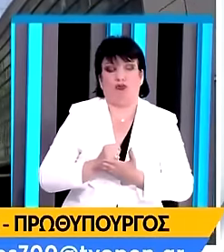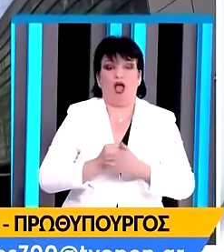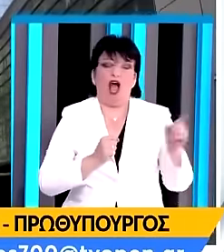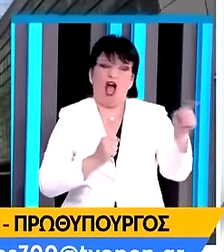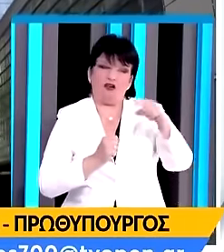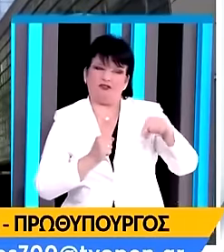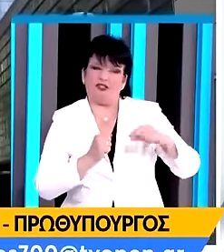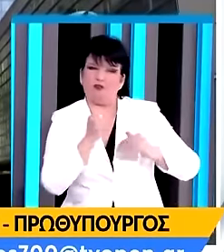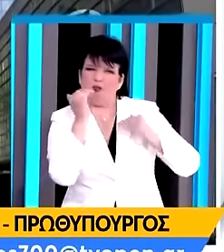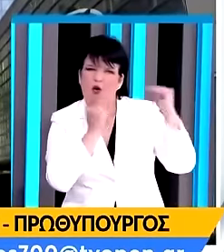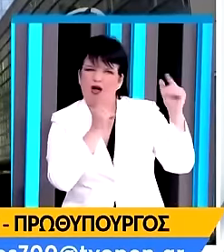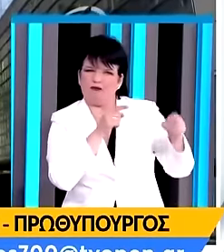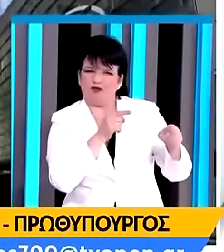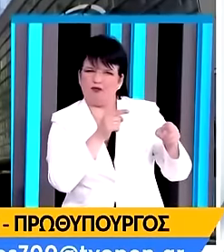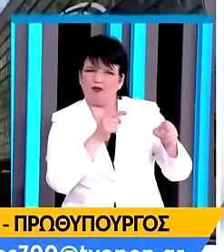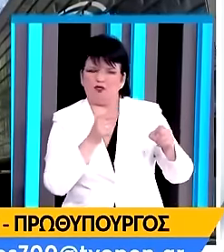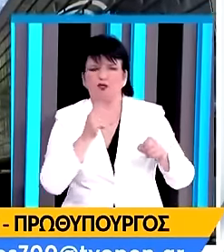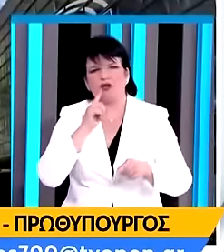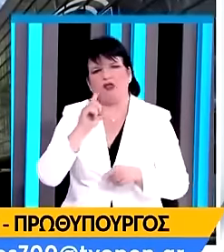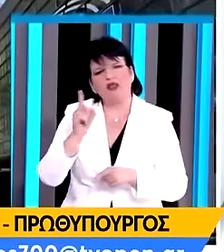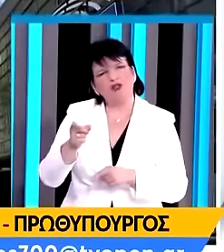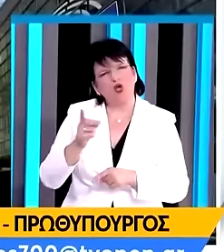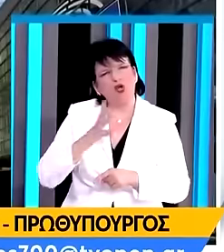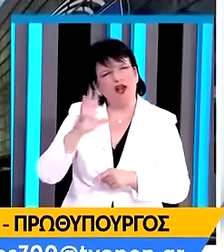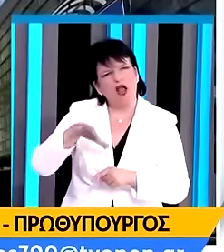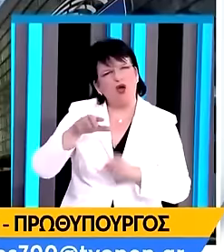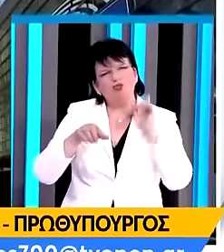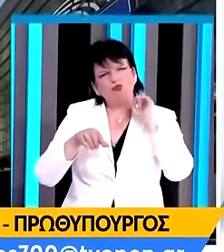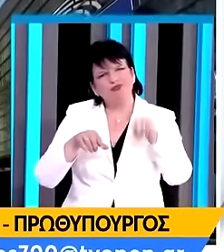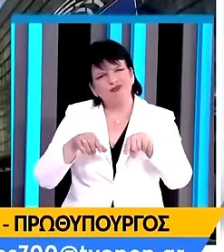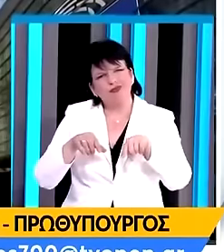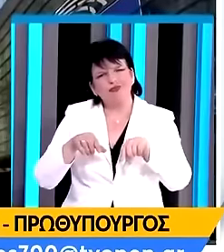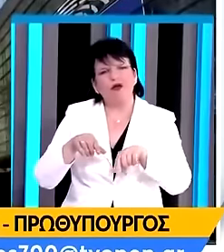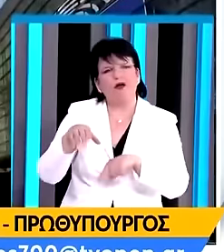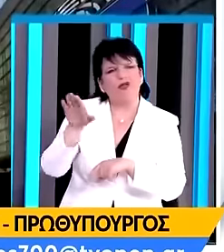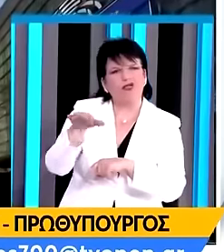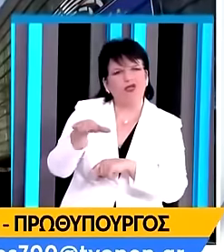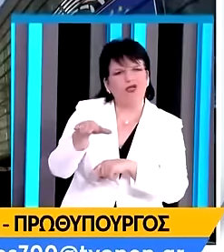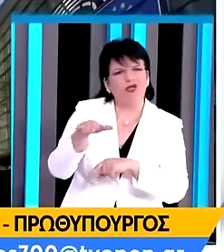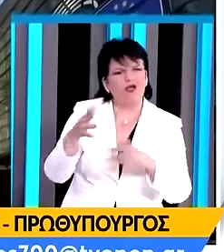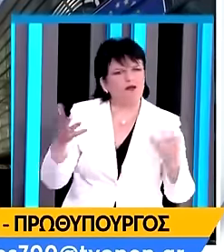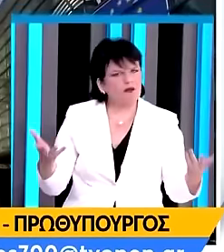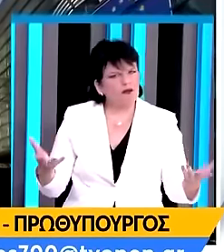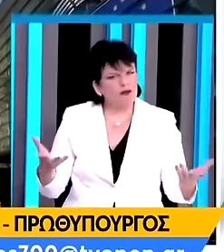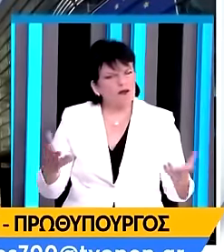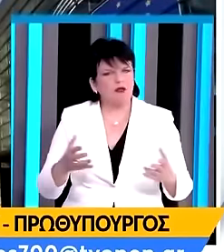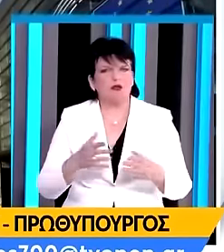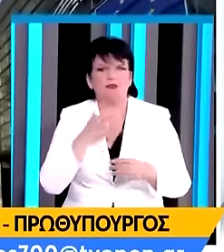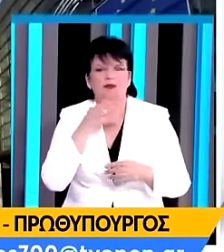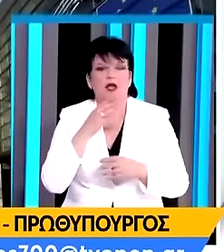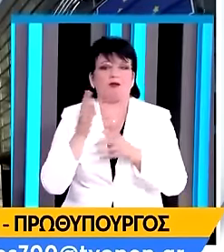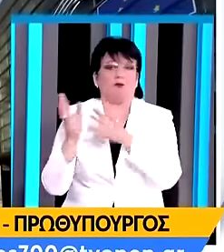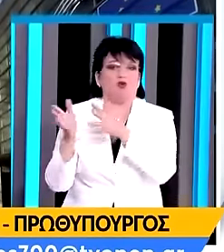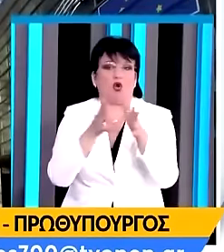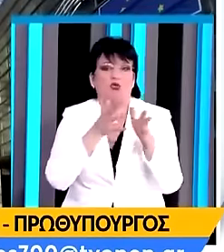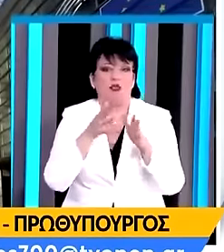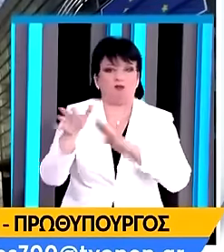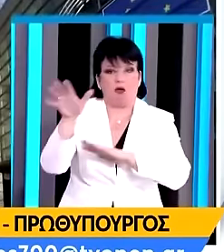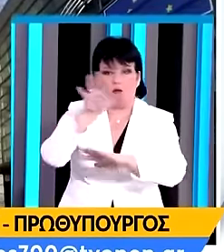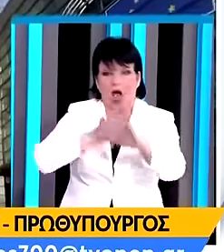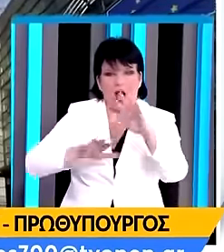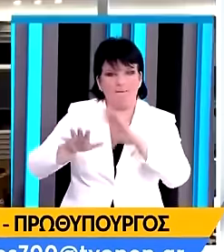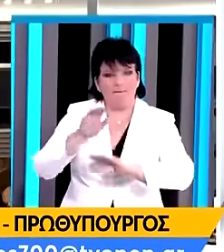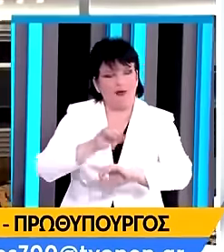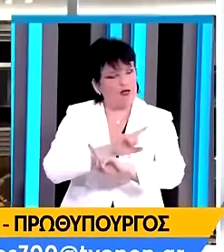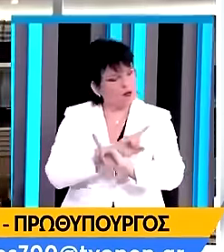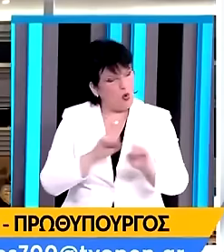το 41% αμφισβητούν ουσιαστικά την εντολή του ελληνικού λαού. Δεν πήγαμε να το πάρουμε, δεν το υφαρπάξαμε από κάποιον, δεν εξαπατήσαμε τους πολίτες. Μας το